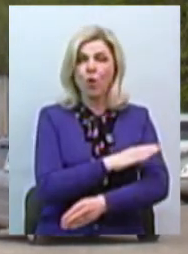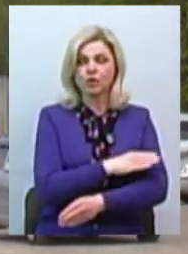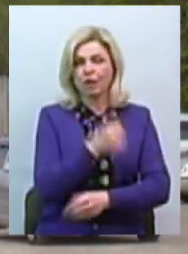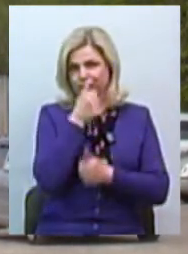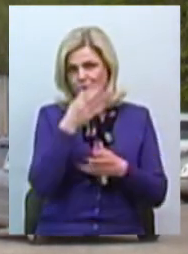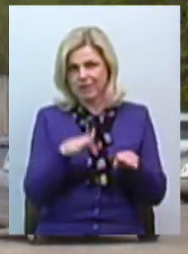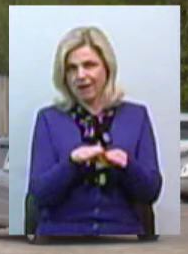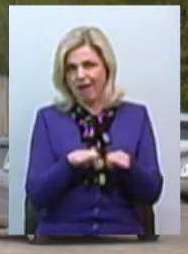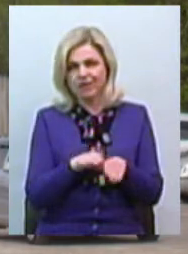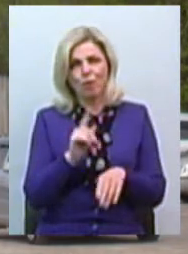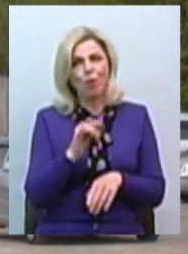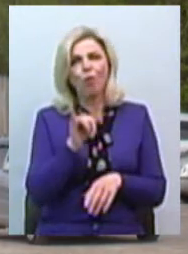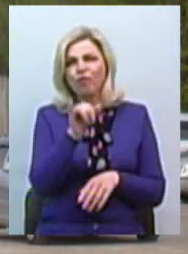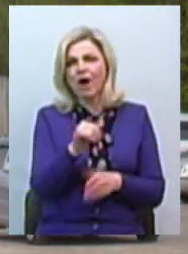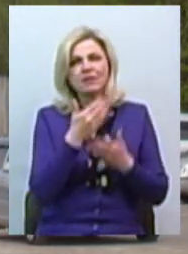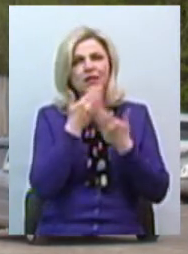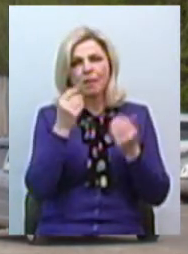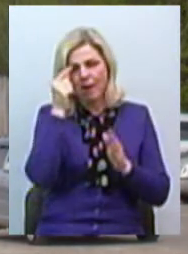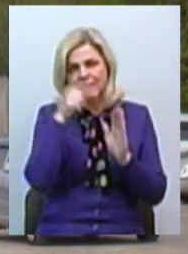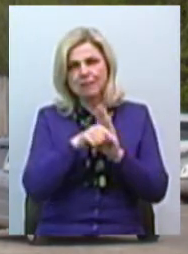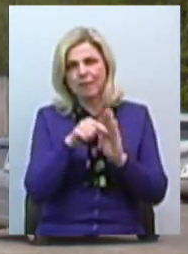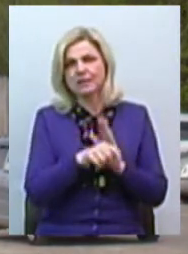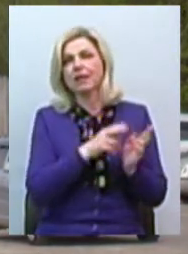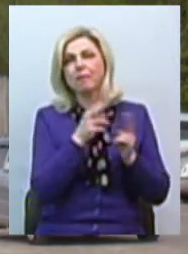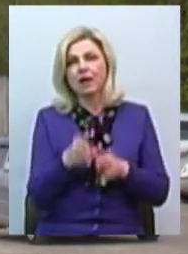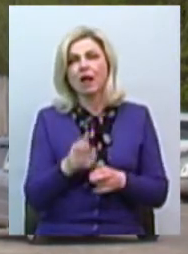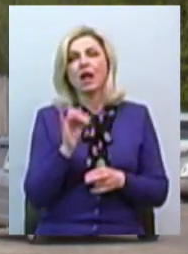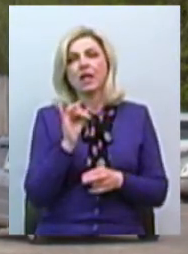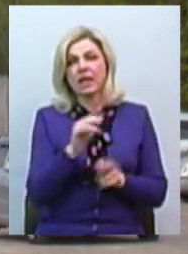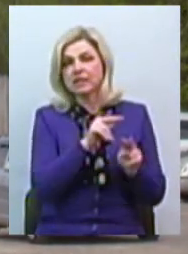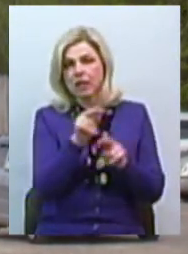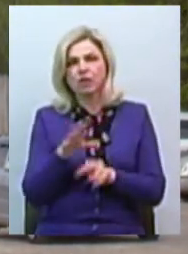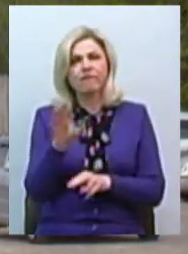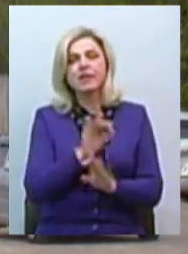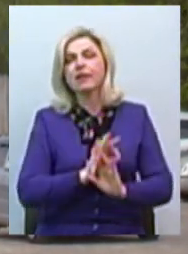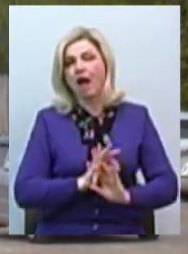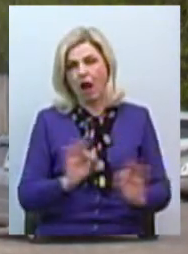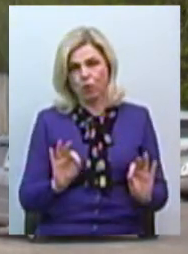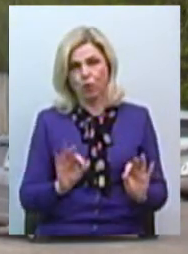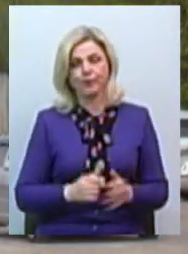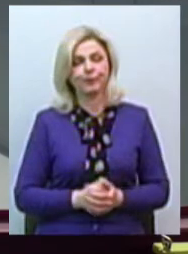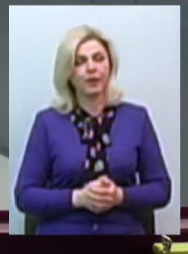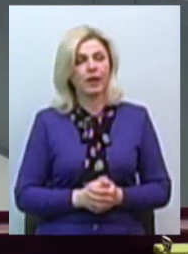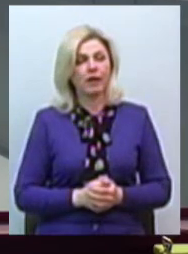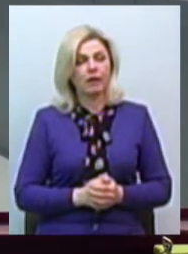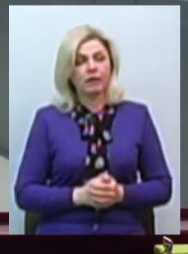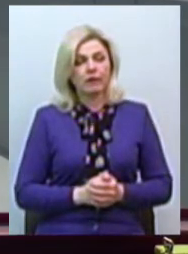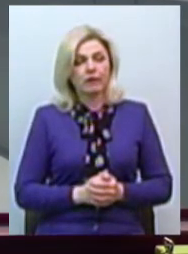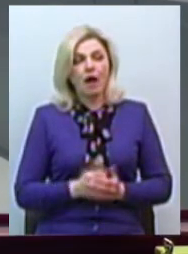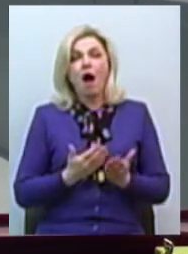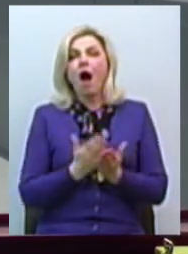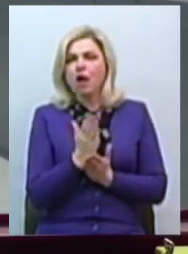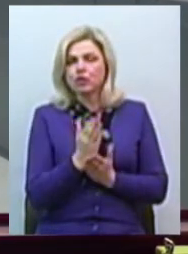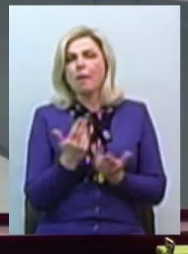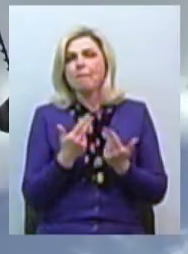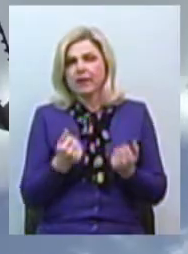рамки, тому що у вас тут немає сенсу приїздити і за чимось стежити. Все ідеально. Як розповів Віктор Трубач, якість робіт підтвердило